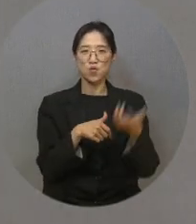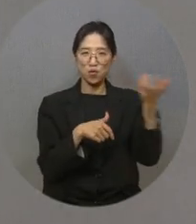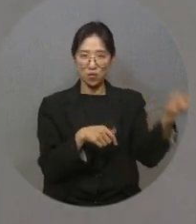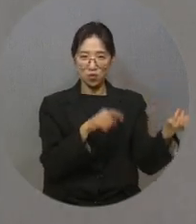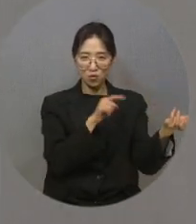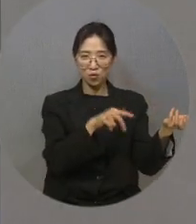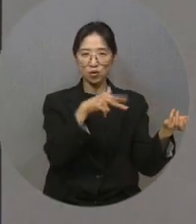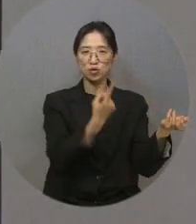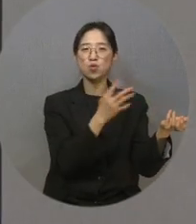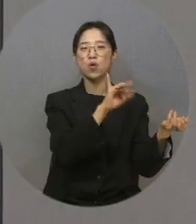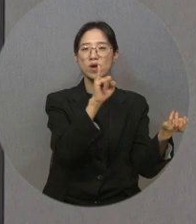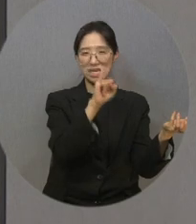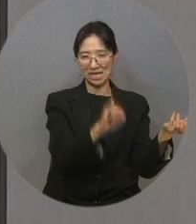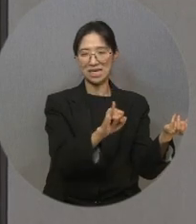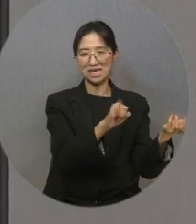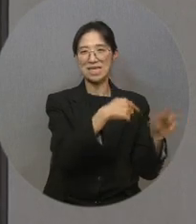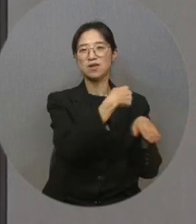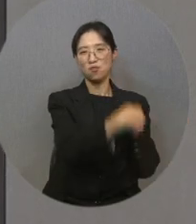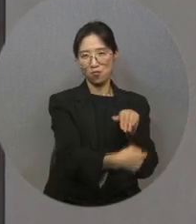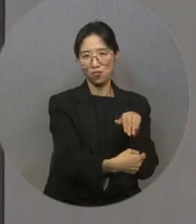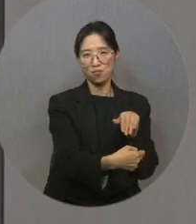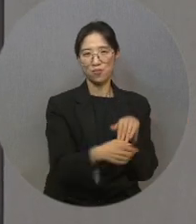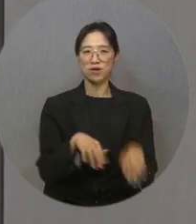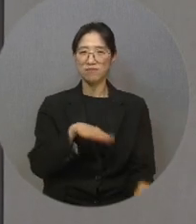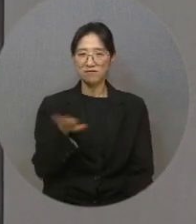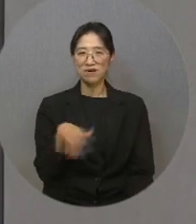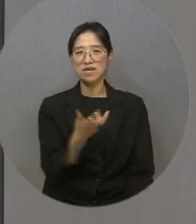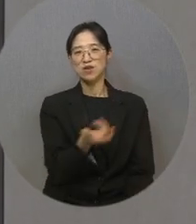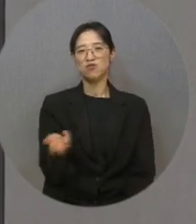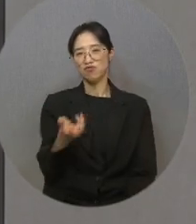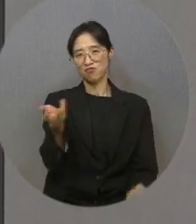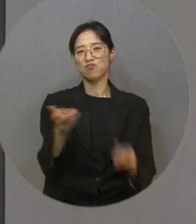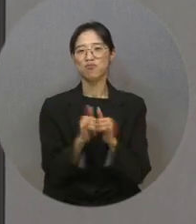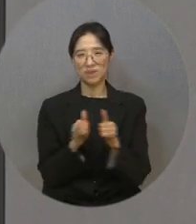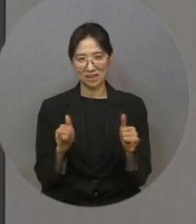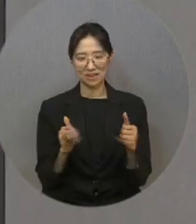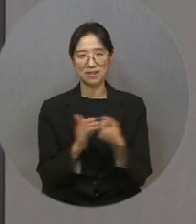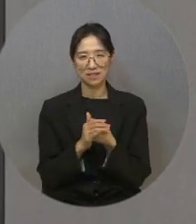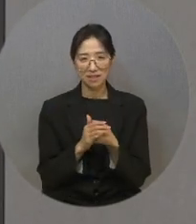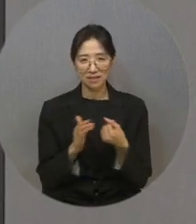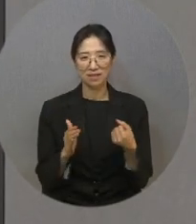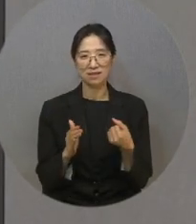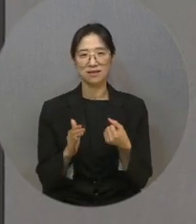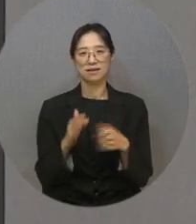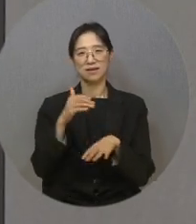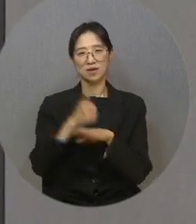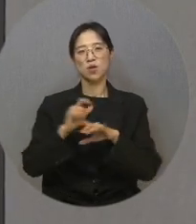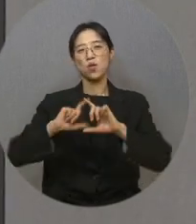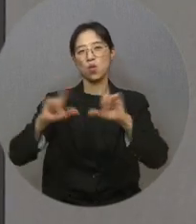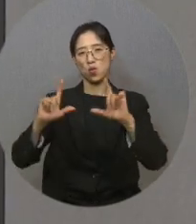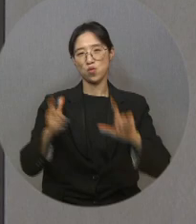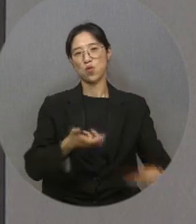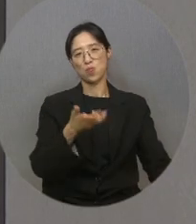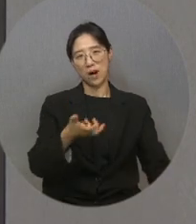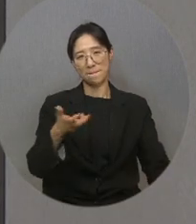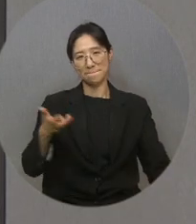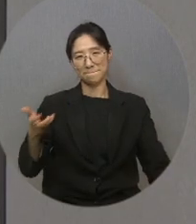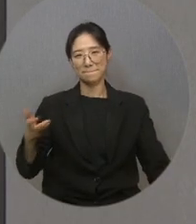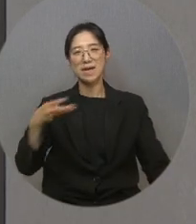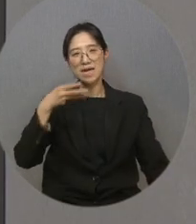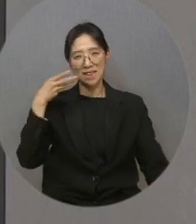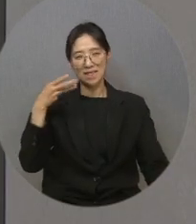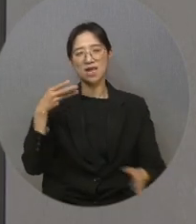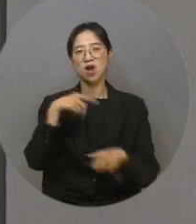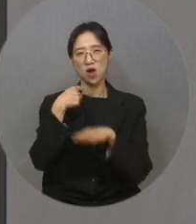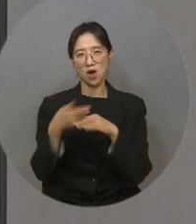부족들은 조이족의 일환이고 우리는 유목민의 부족이기 때문에 결국은 동쪽으로 또